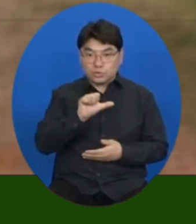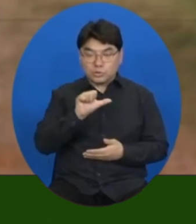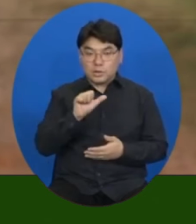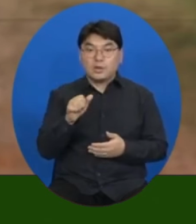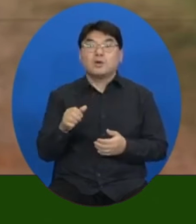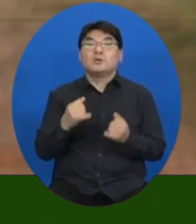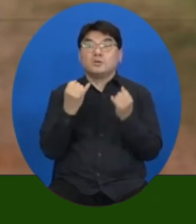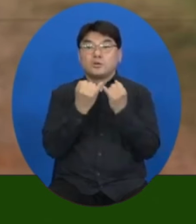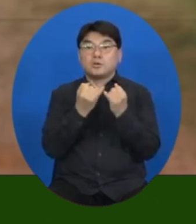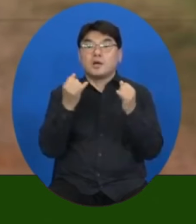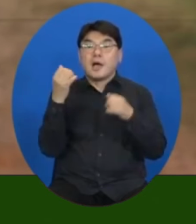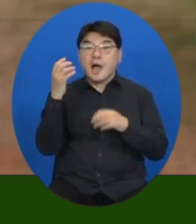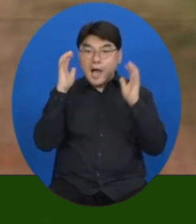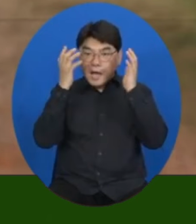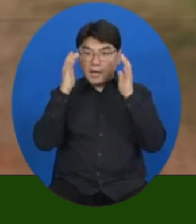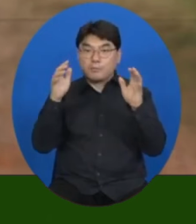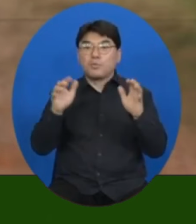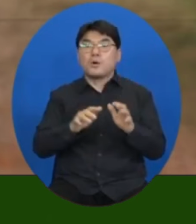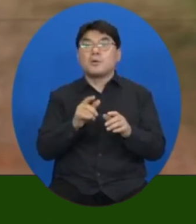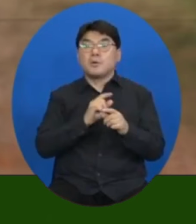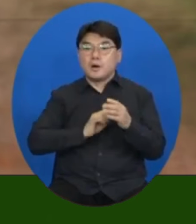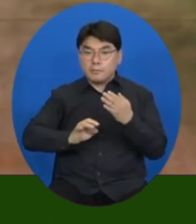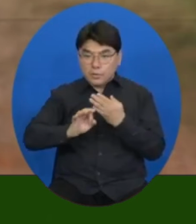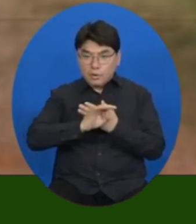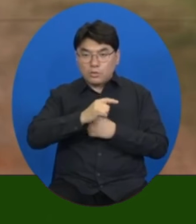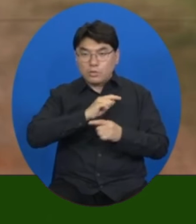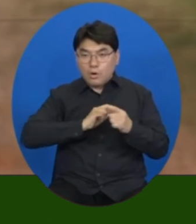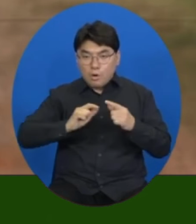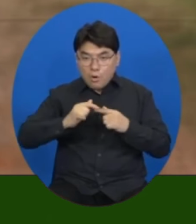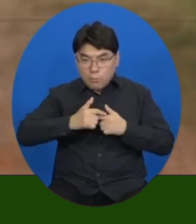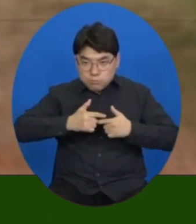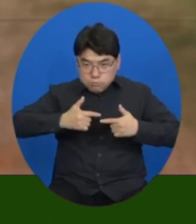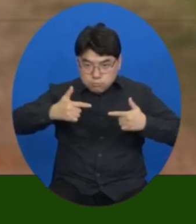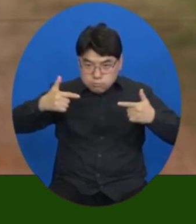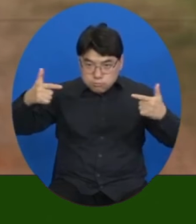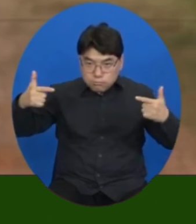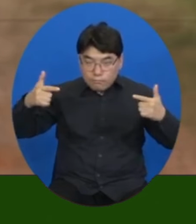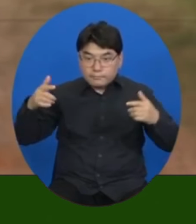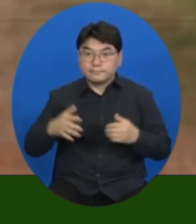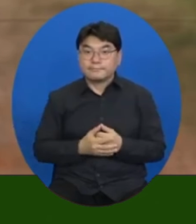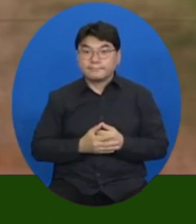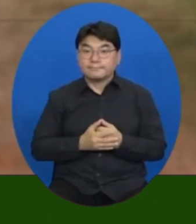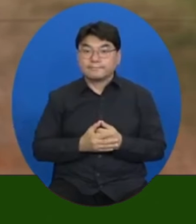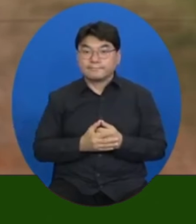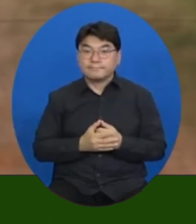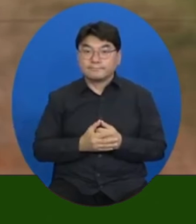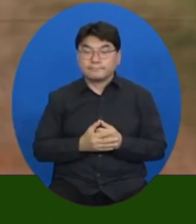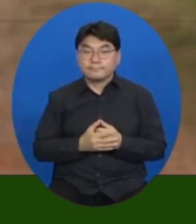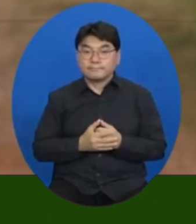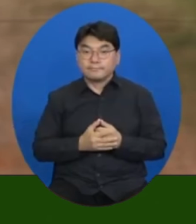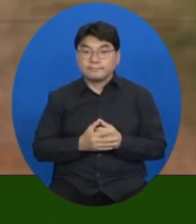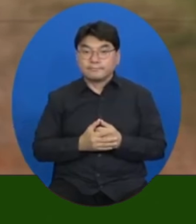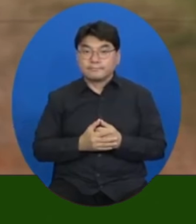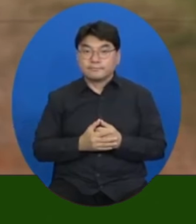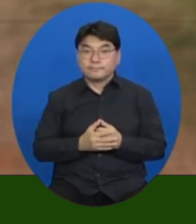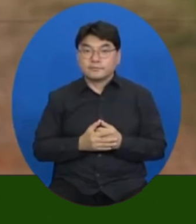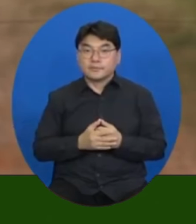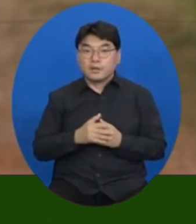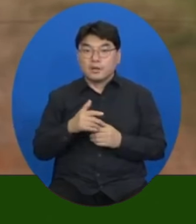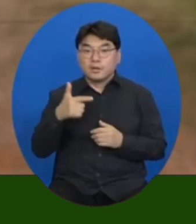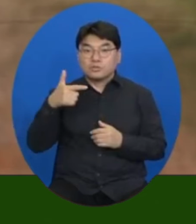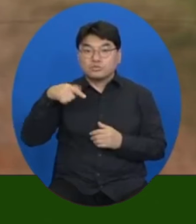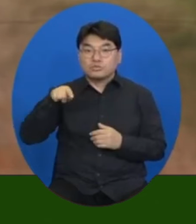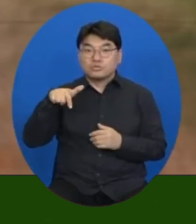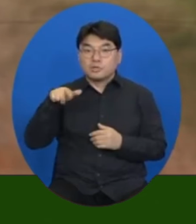사람들이 믿었다는 뜻입니까 그것을 지금이 누가이 사도행전 누가는 그것을 보여주고 싶었던